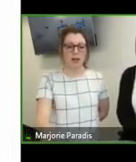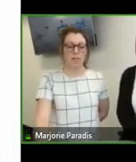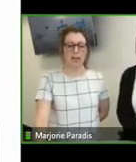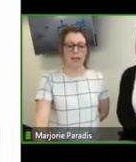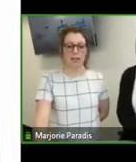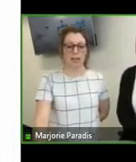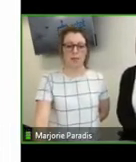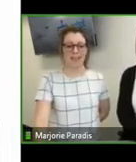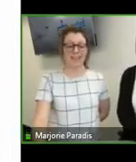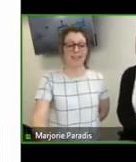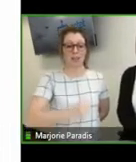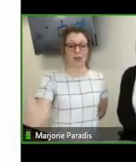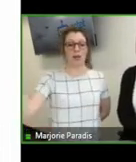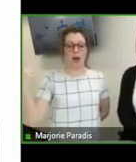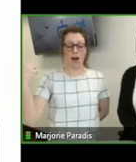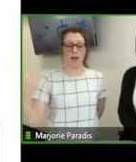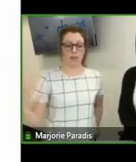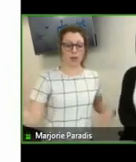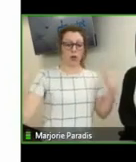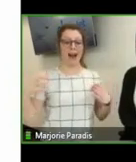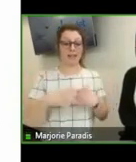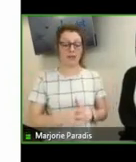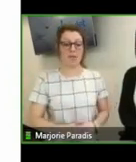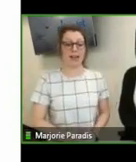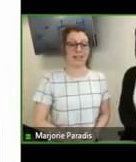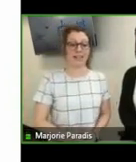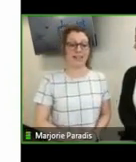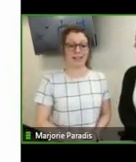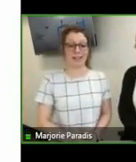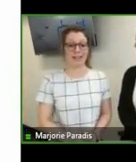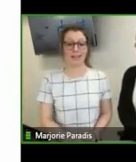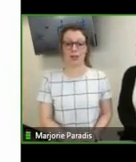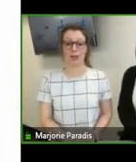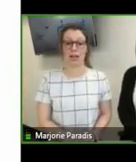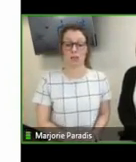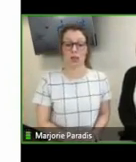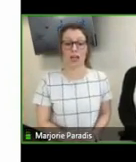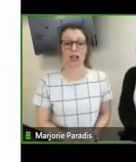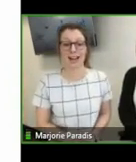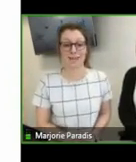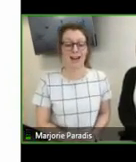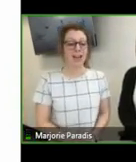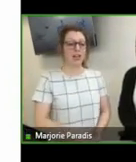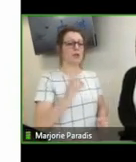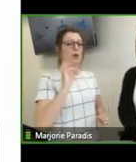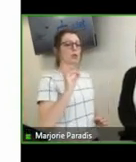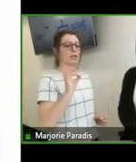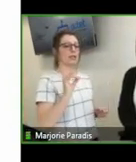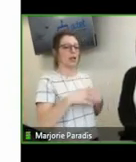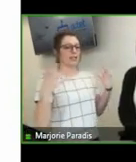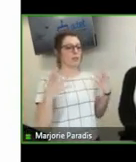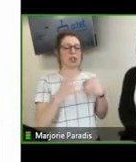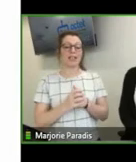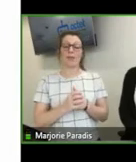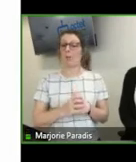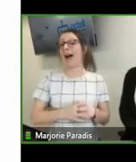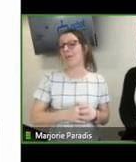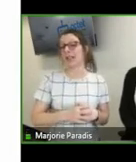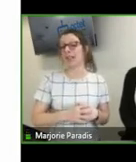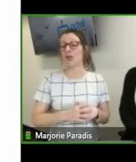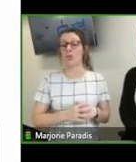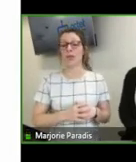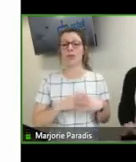collègues Maryse et Patrick se sont alliés finalement à des enseignantes de la Commission scolaire de Laval qui ont fait un outil exceptionnel qui est